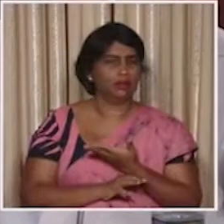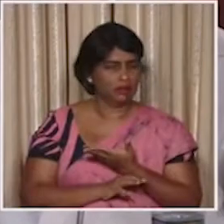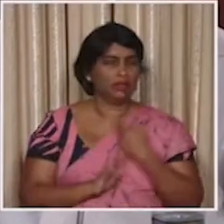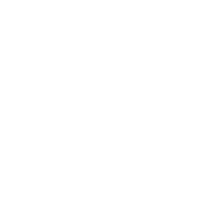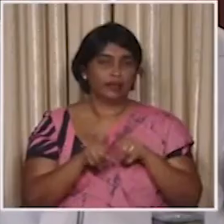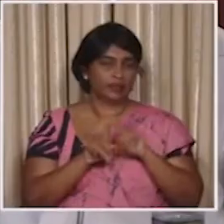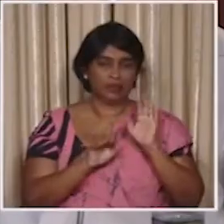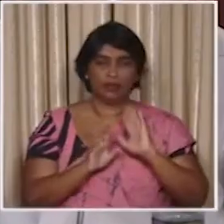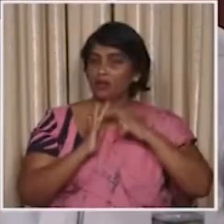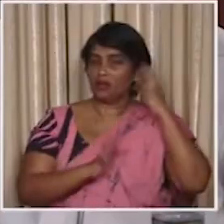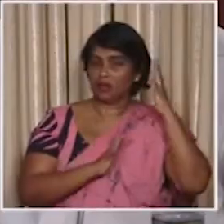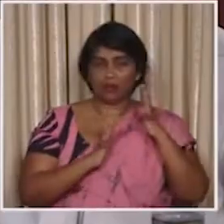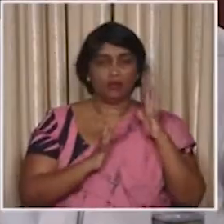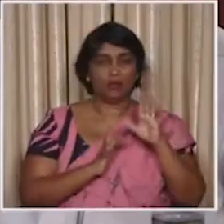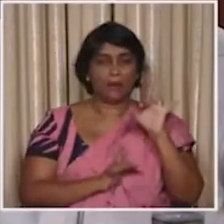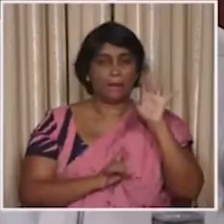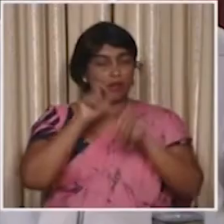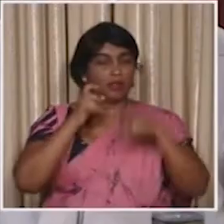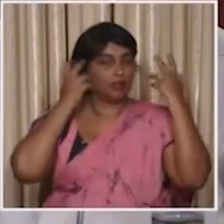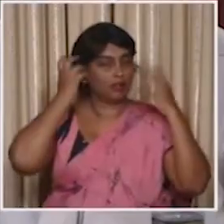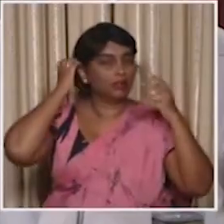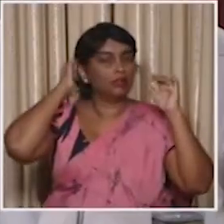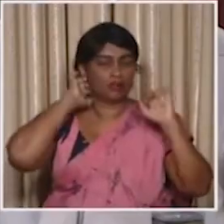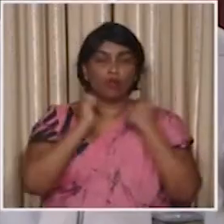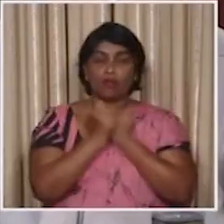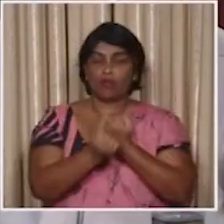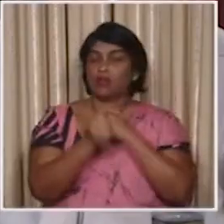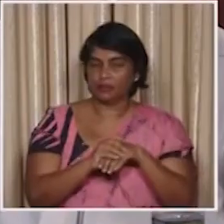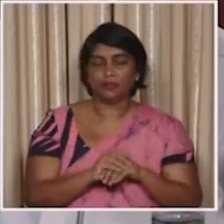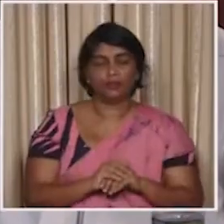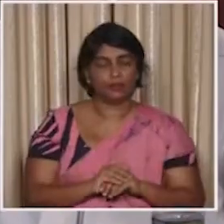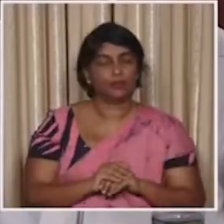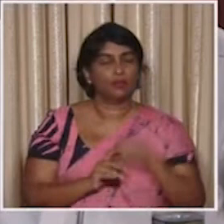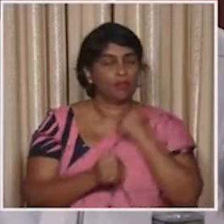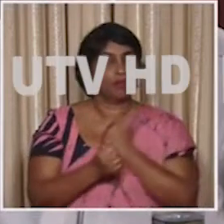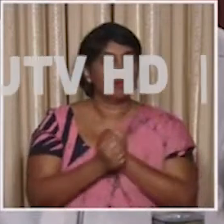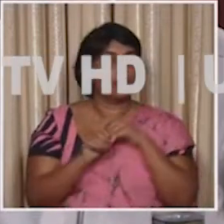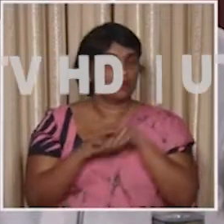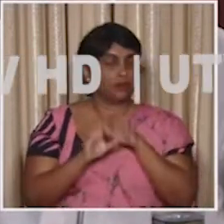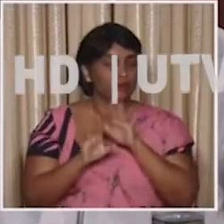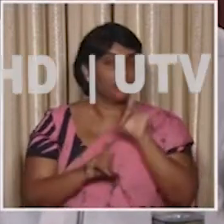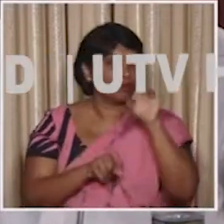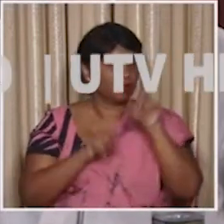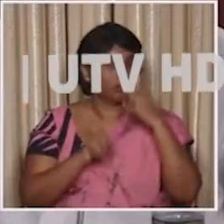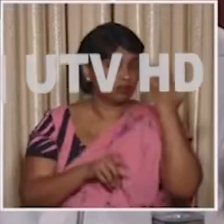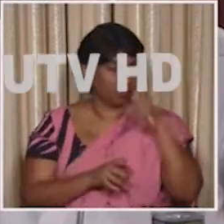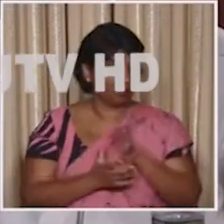රටේ විතරක් නෙවෙයි ජාත්‍යන්තර 15 people have died while in police custody මේක මේ සත්වෝදෙන කර